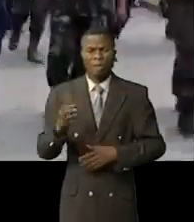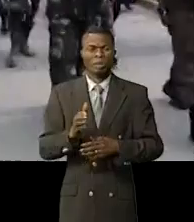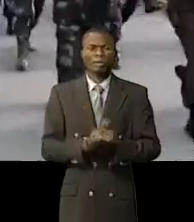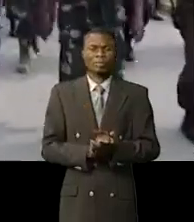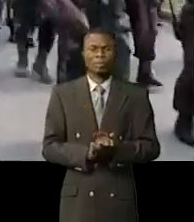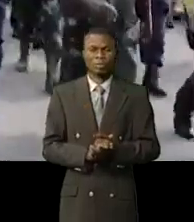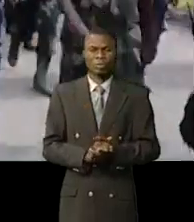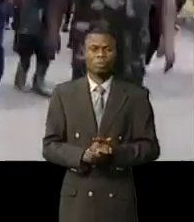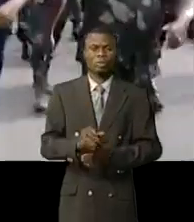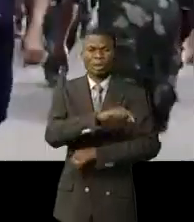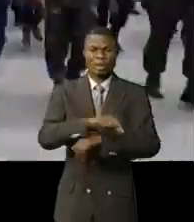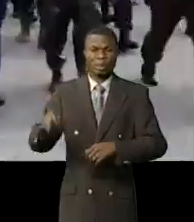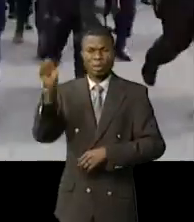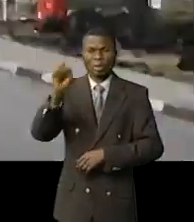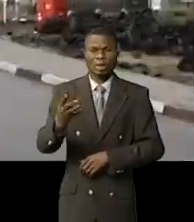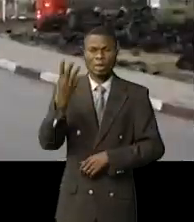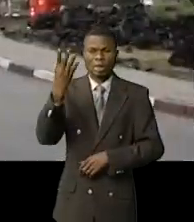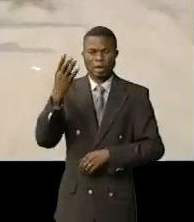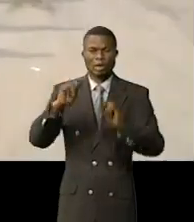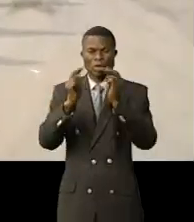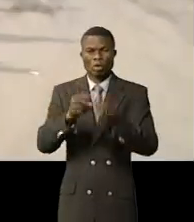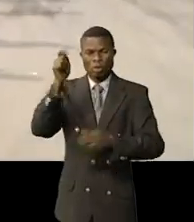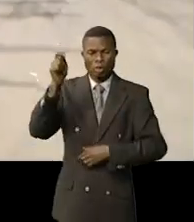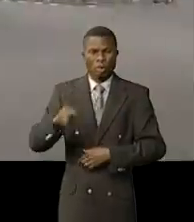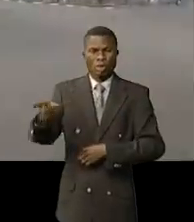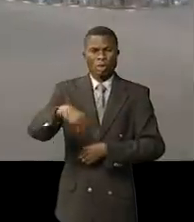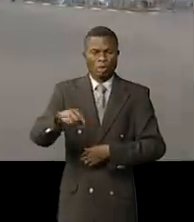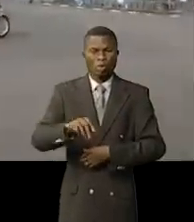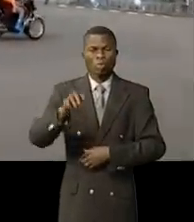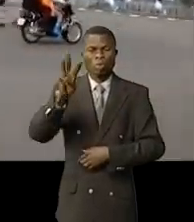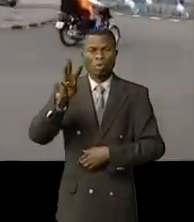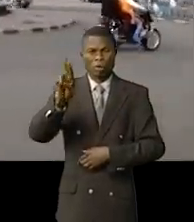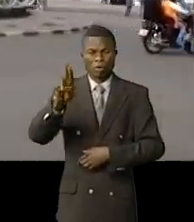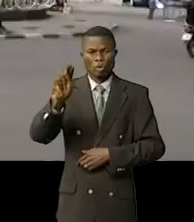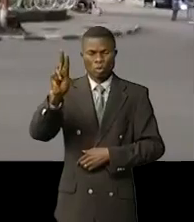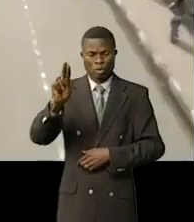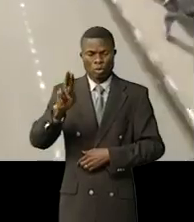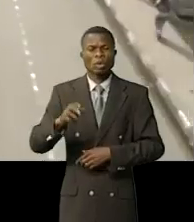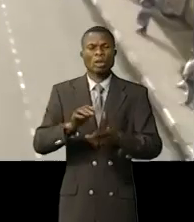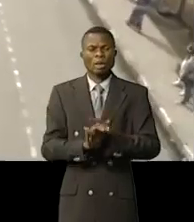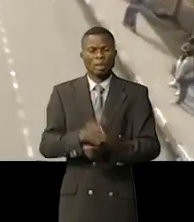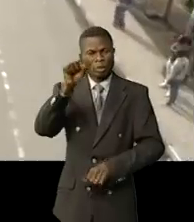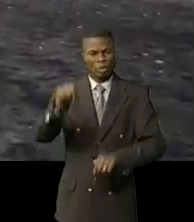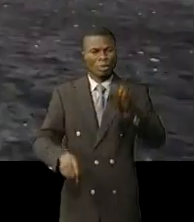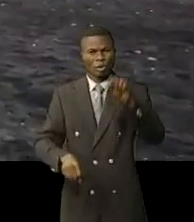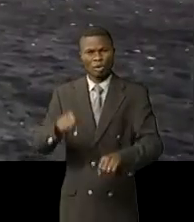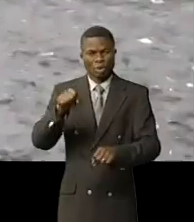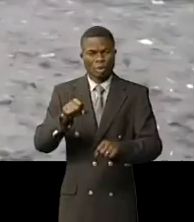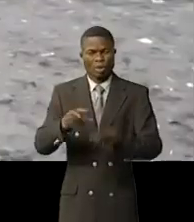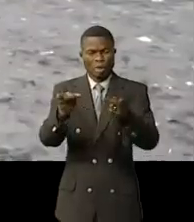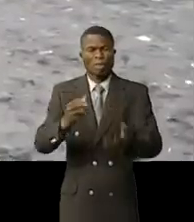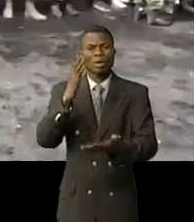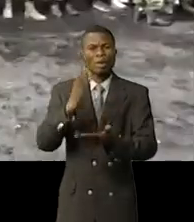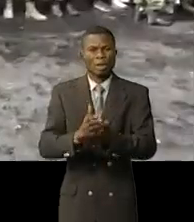De l'état-major de la 34e région militaire au rond-point Rutshuru, en passant par rond-point Signers, cette marche a eu comme point de chute